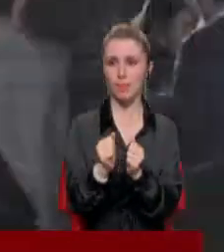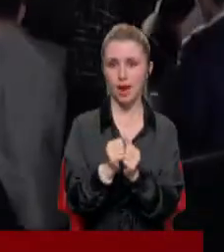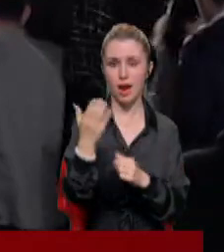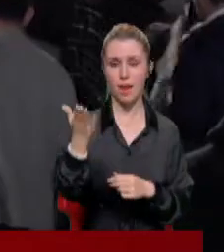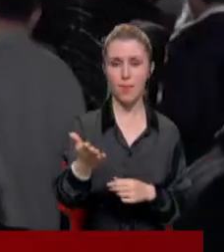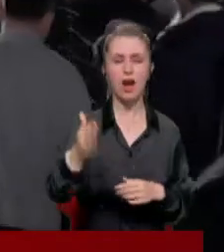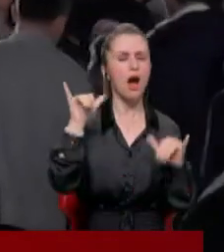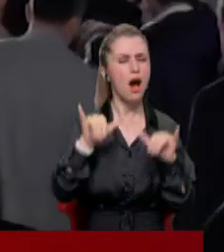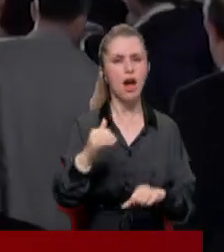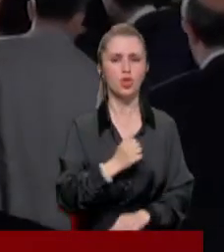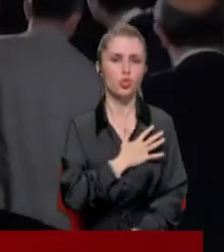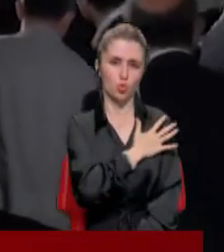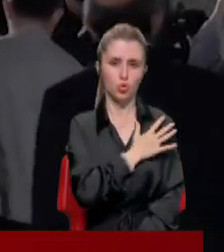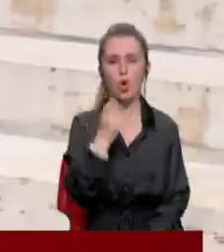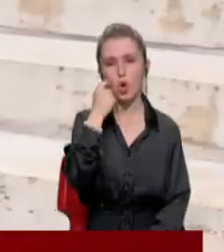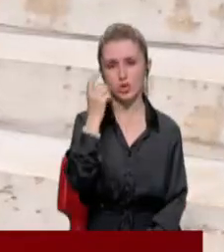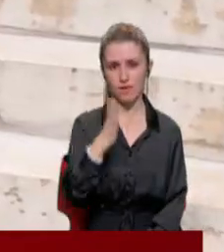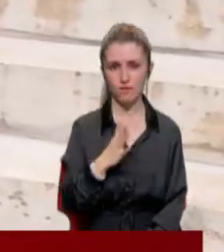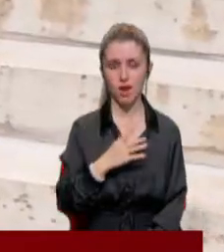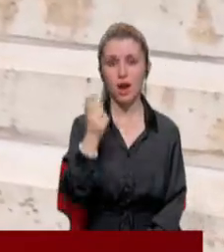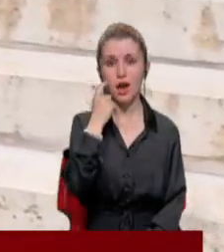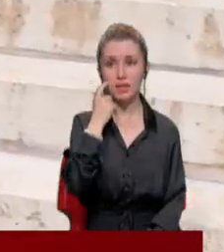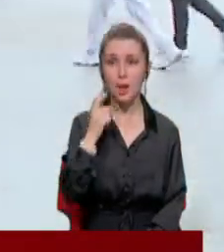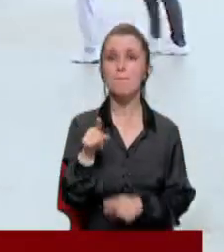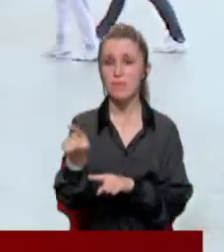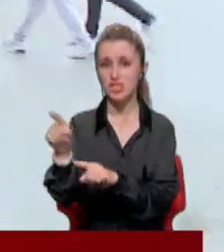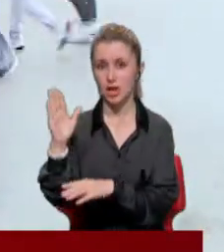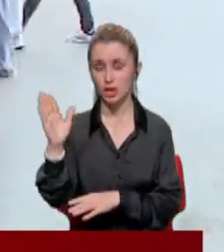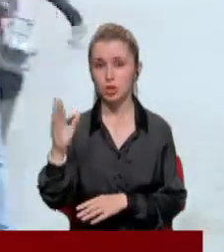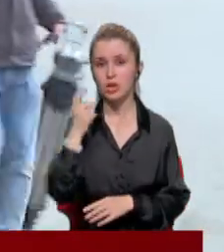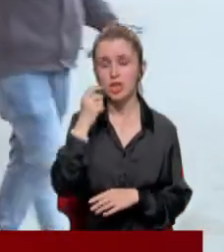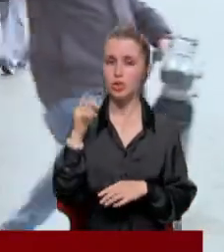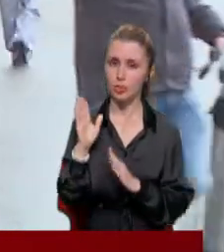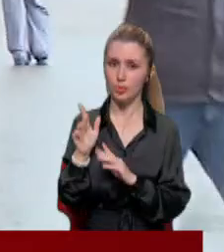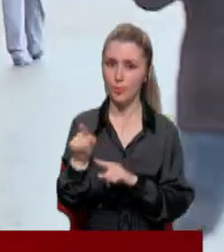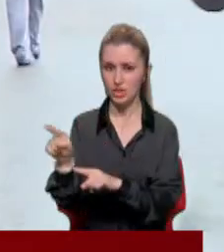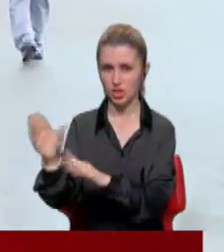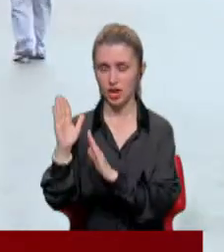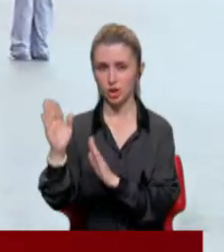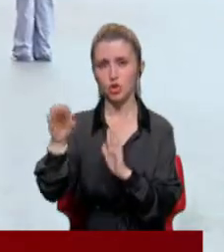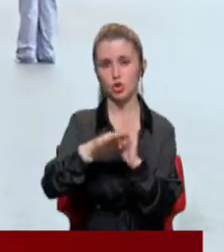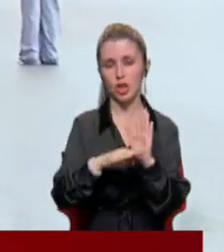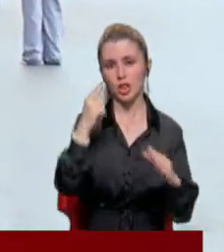da aynı gurur, aynı özlem vardı. Atam izindeyiz. Atatürk'ün yolunda, Atatürk'ün ilkeleriyle yaşamayı çok seviyoruz.